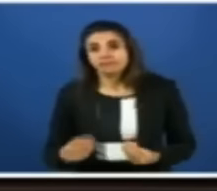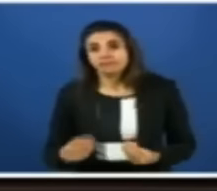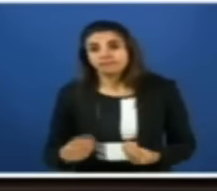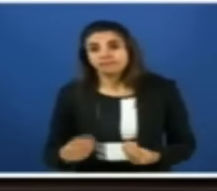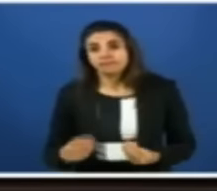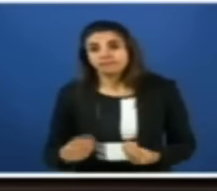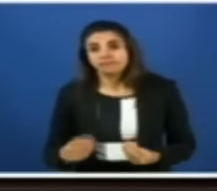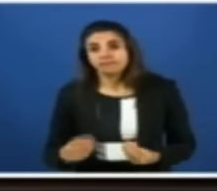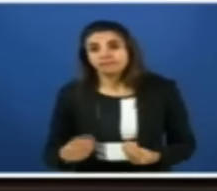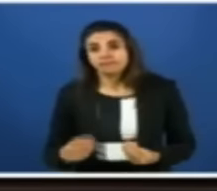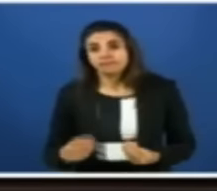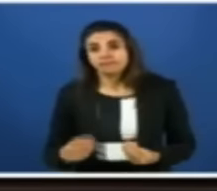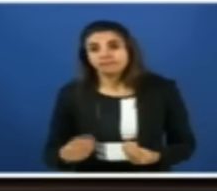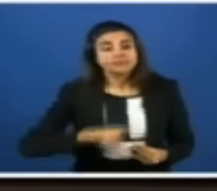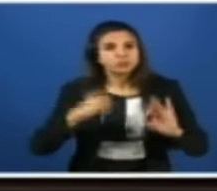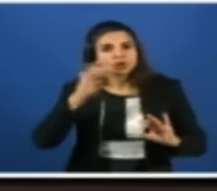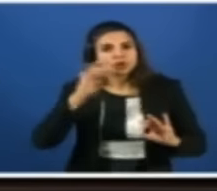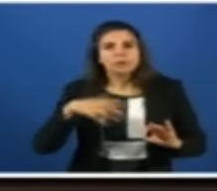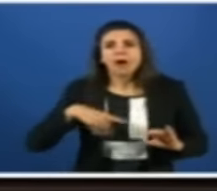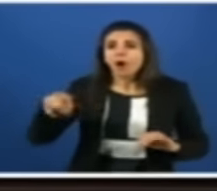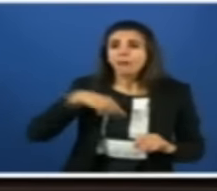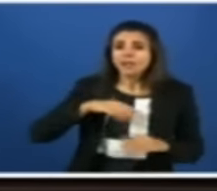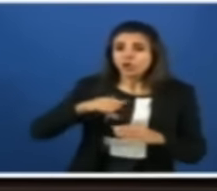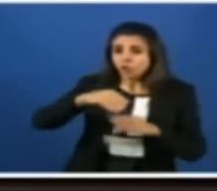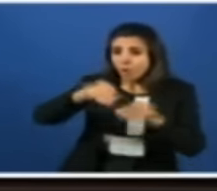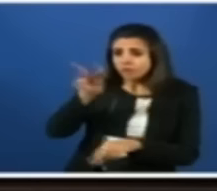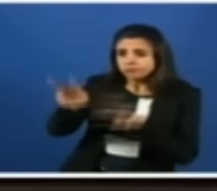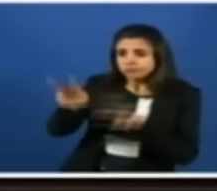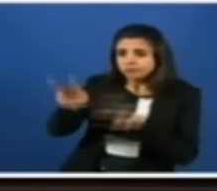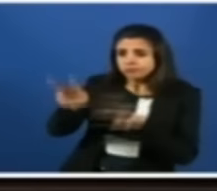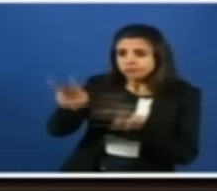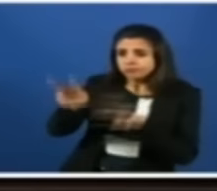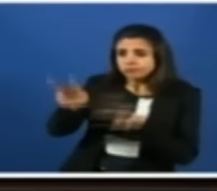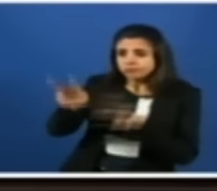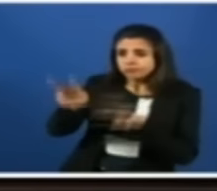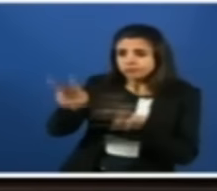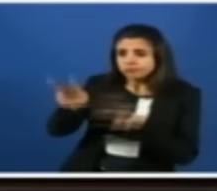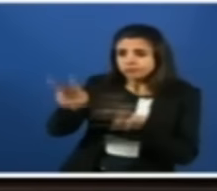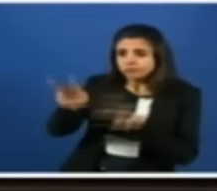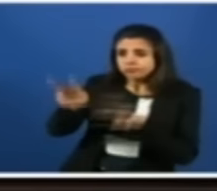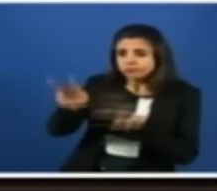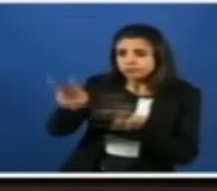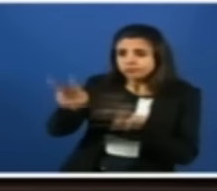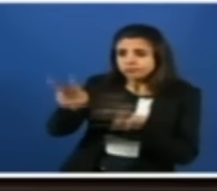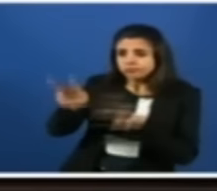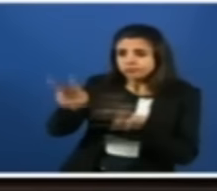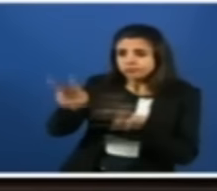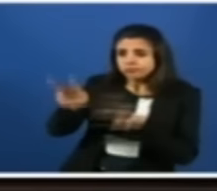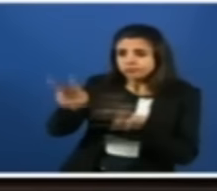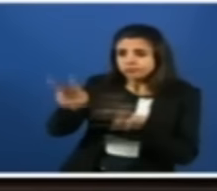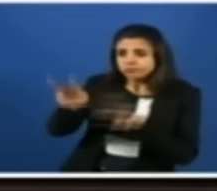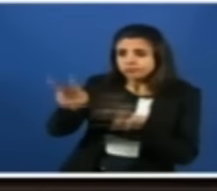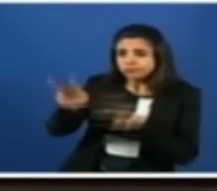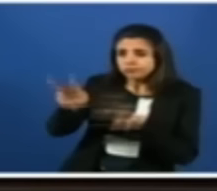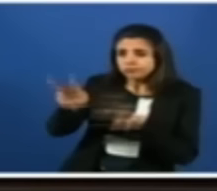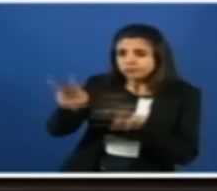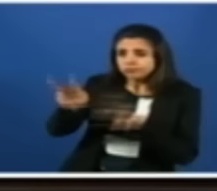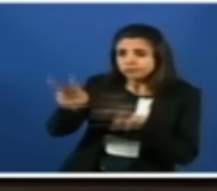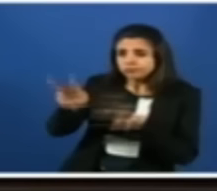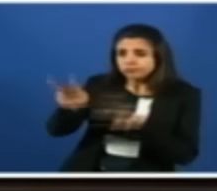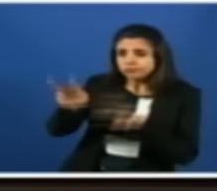Kimsenin toprağında gözümüz yok. Derdimiz tektir. Akan kan